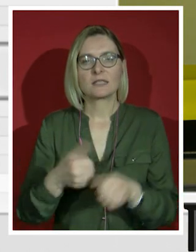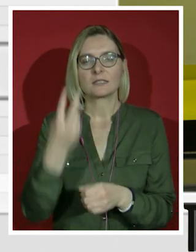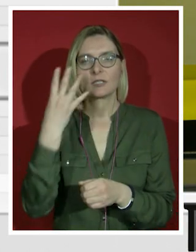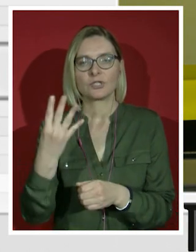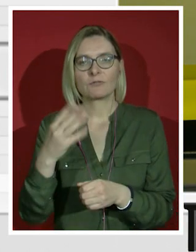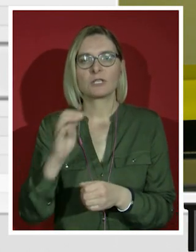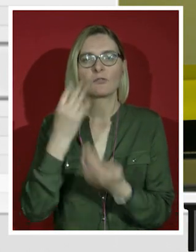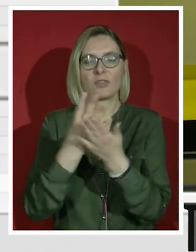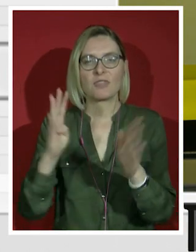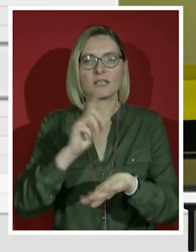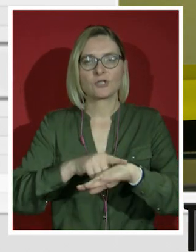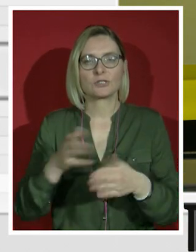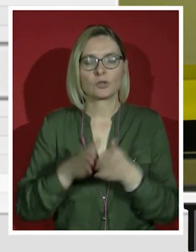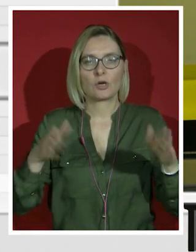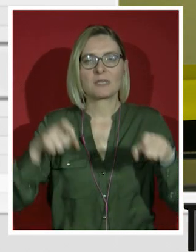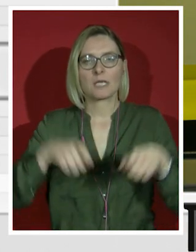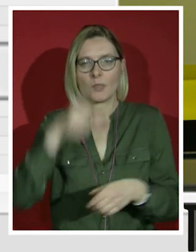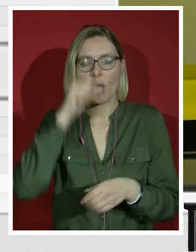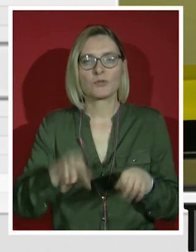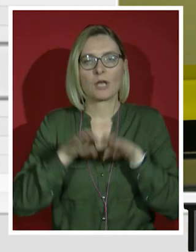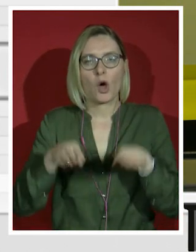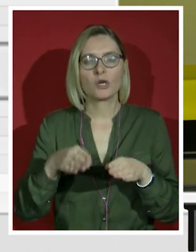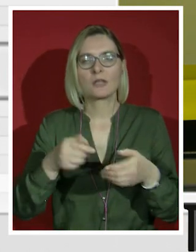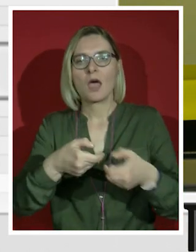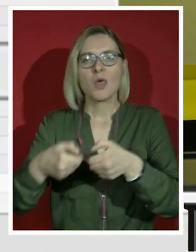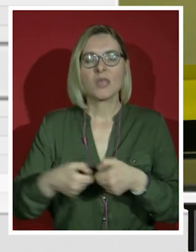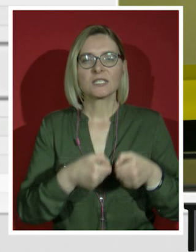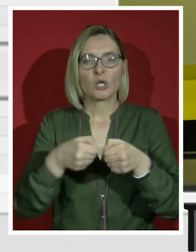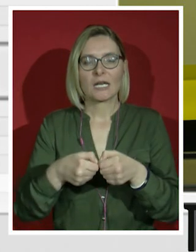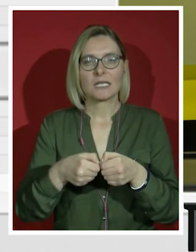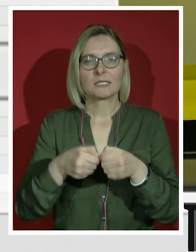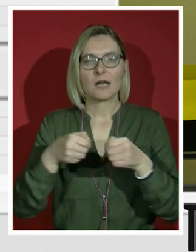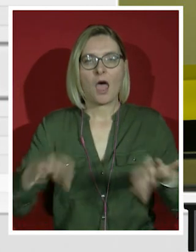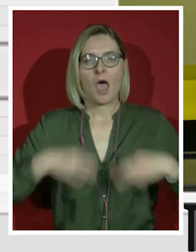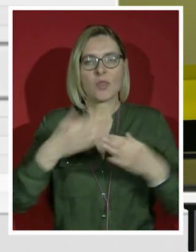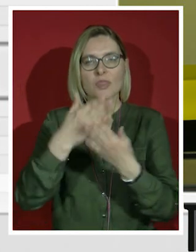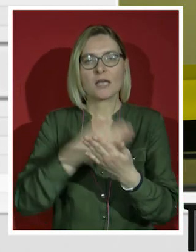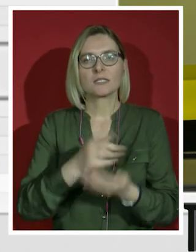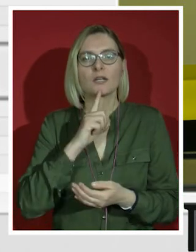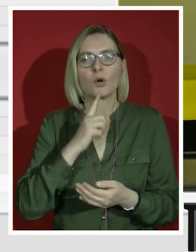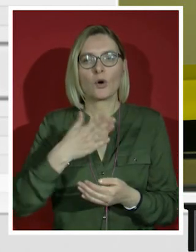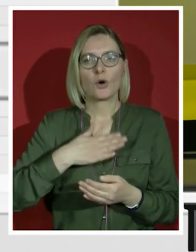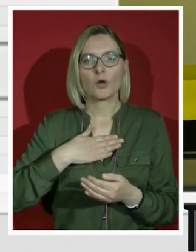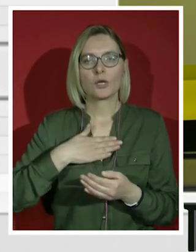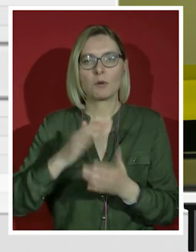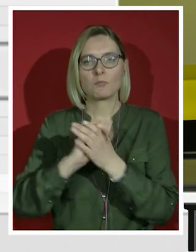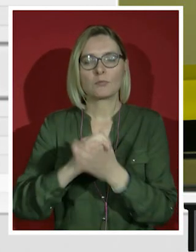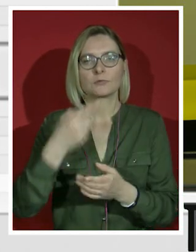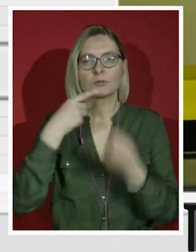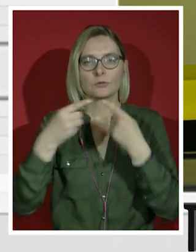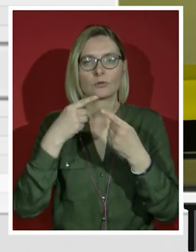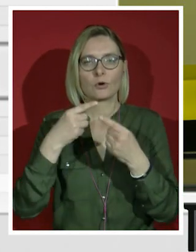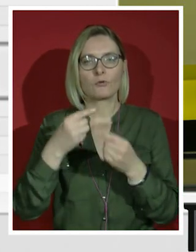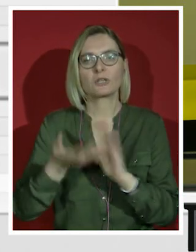во 19 часот во големата сала на Општина Охрид да се организира настан, на кој што ќе имаме поздравен говор со ретроспектива